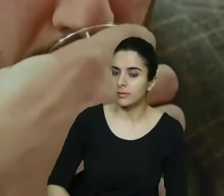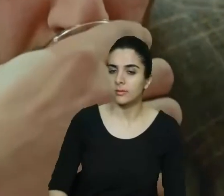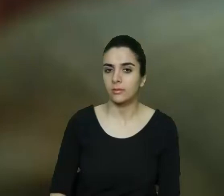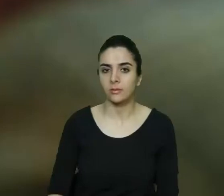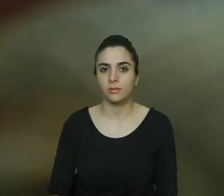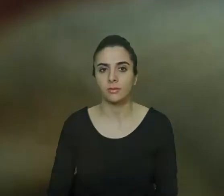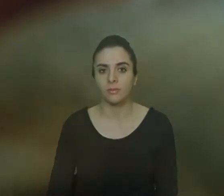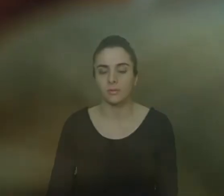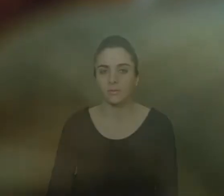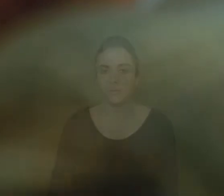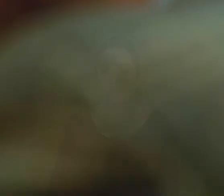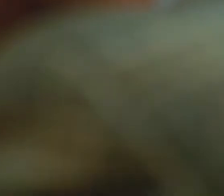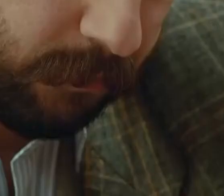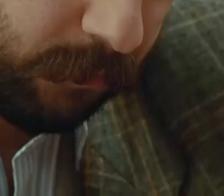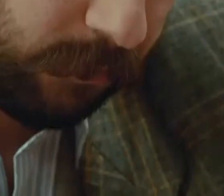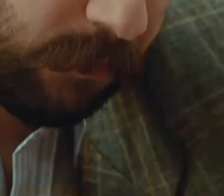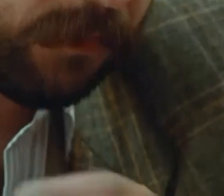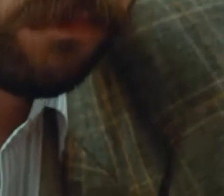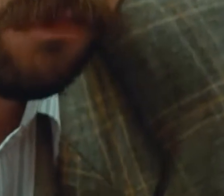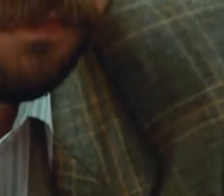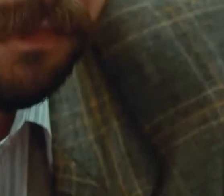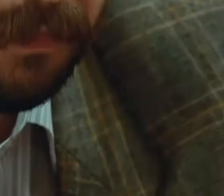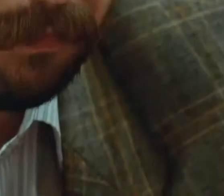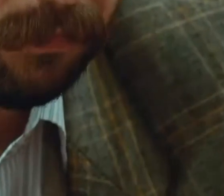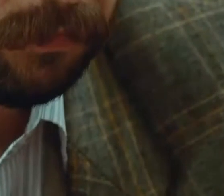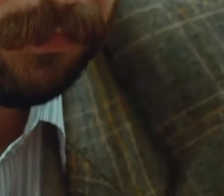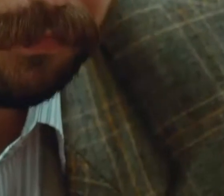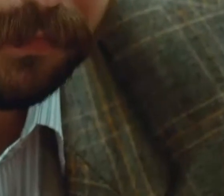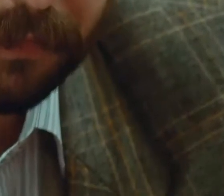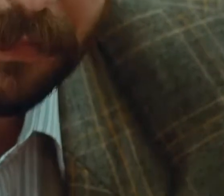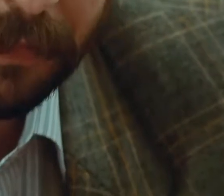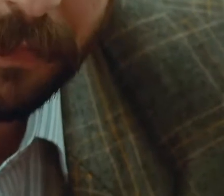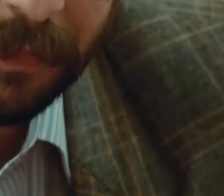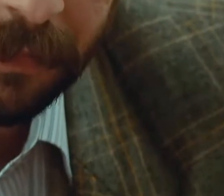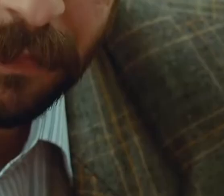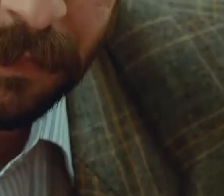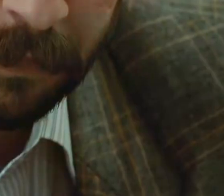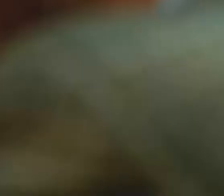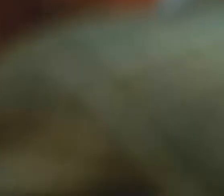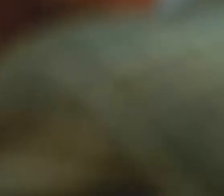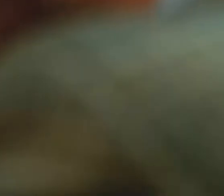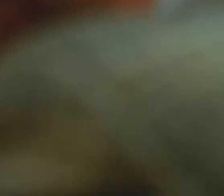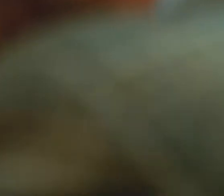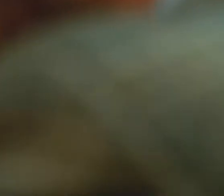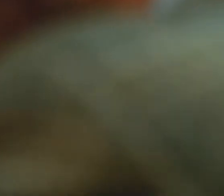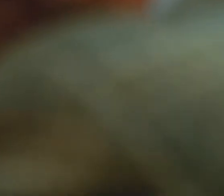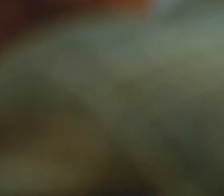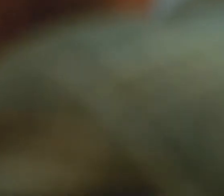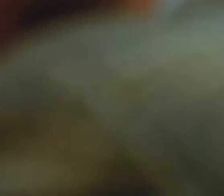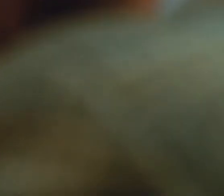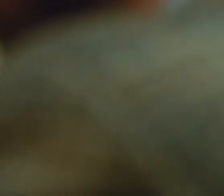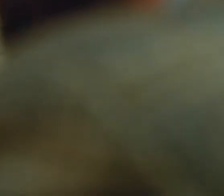Kararlı bakışlarla içti çayını. Hakkı Memduh'a içerlemiş. Memduh da ona ters ters bakıyor. Birbirlerinden